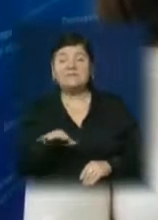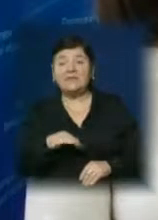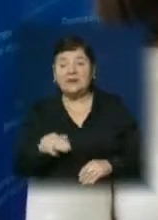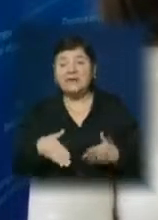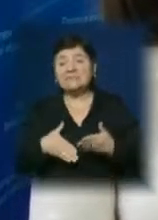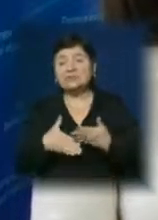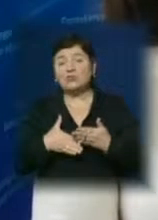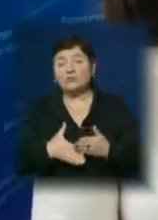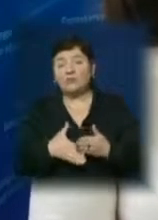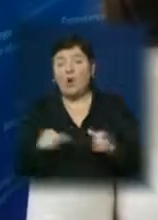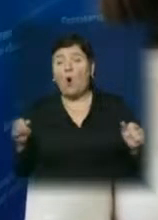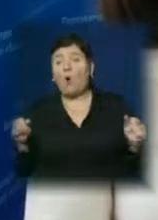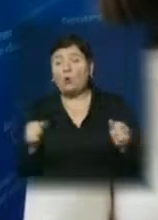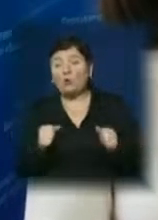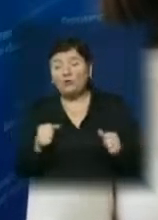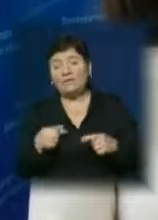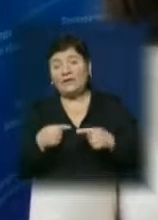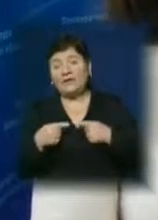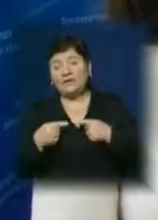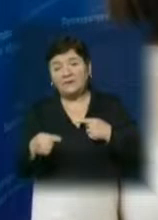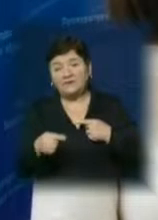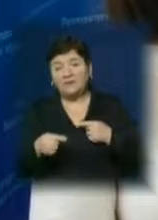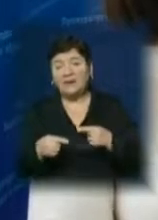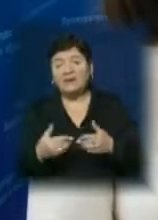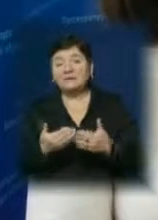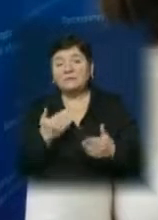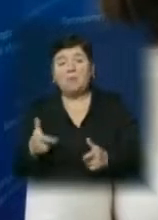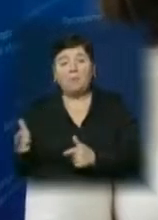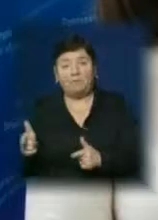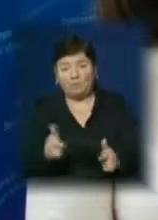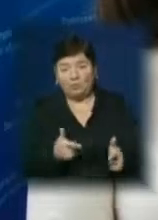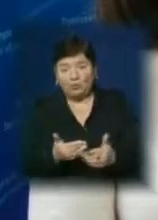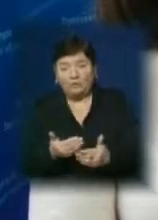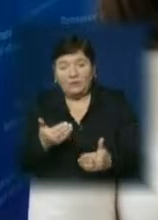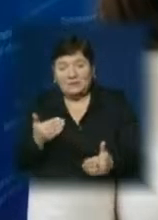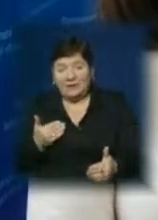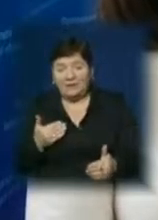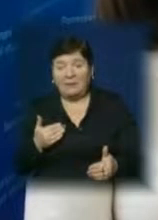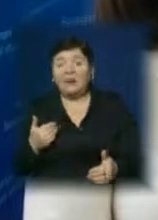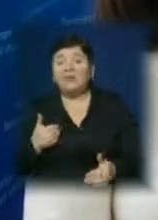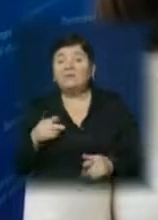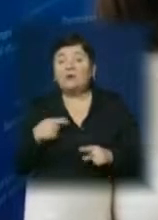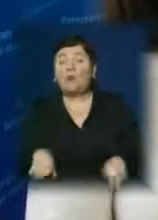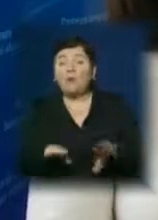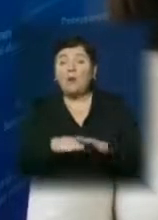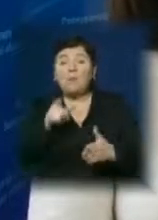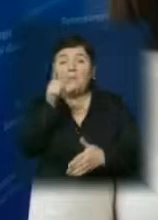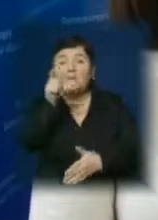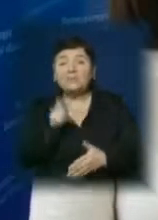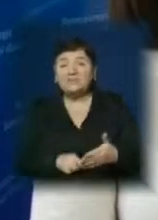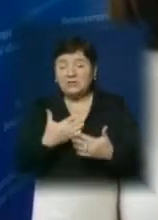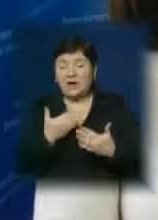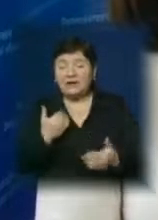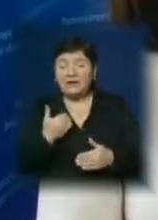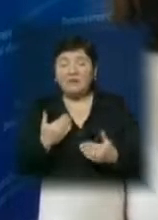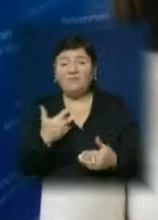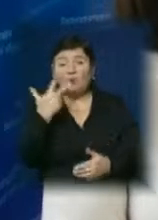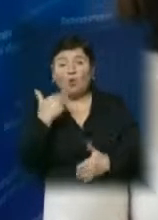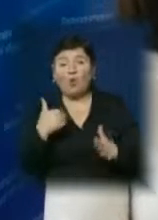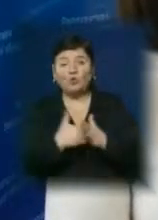про підозру у вчиненні кримінального правопорушення, передбаченого частиною 4 статті 296 Кримінального кодексу України.